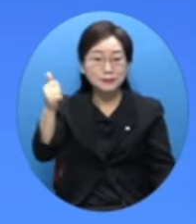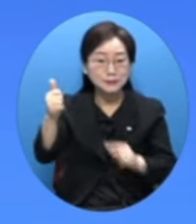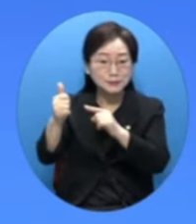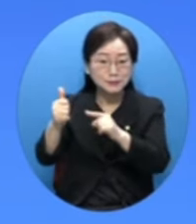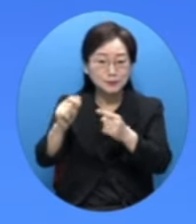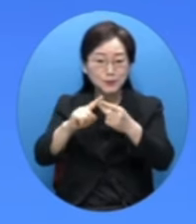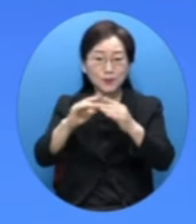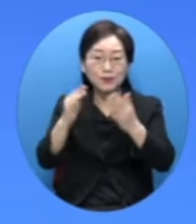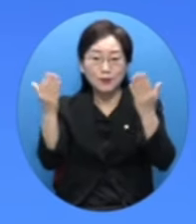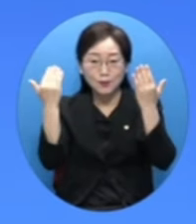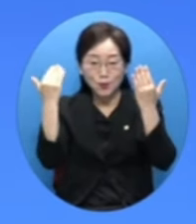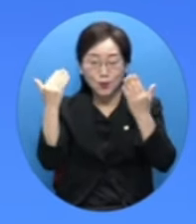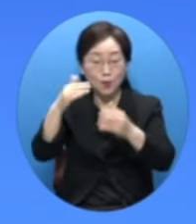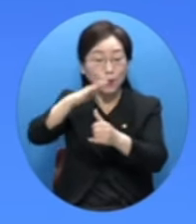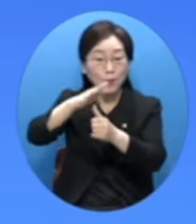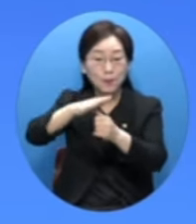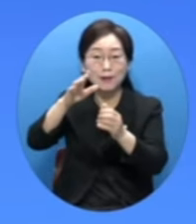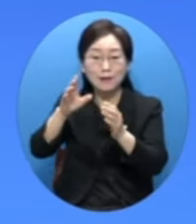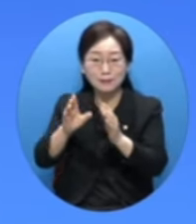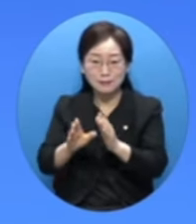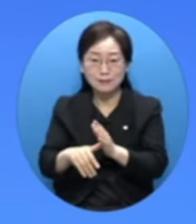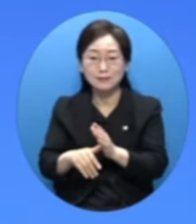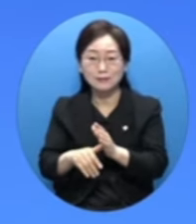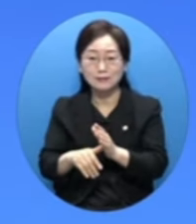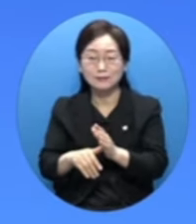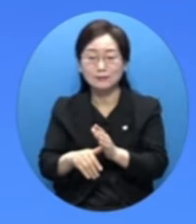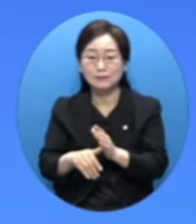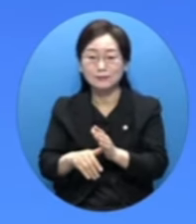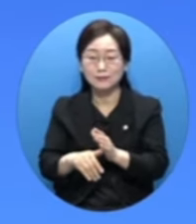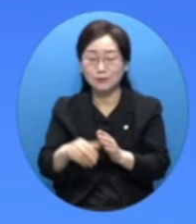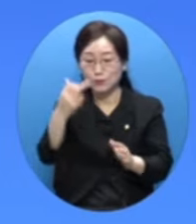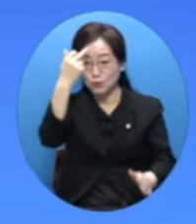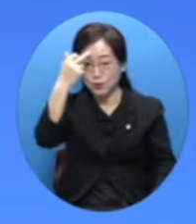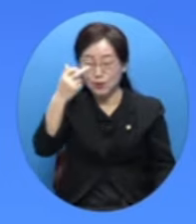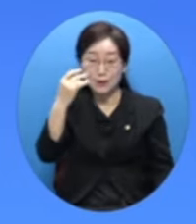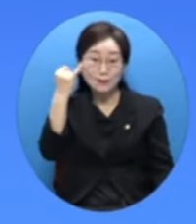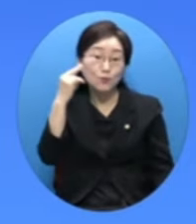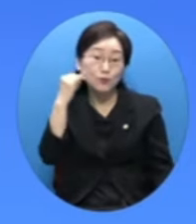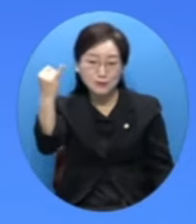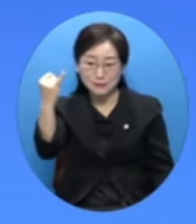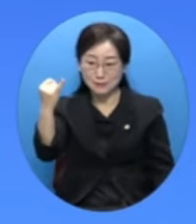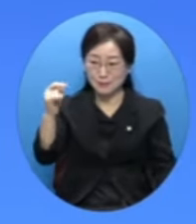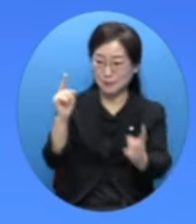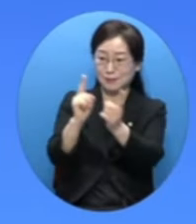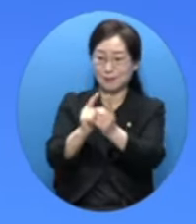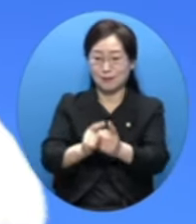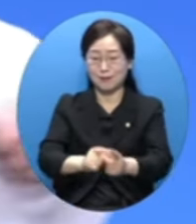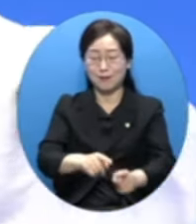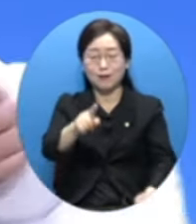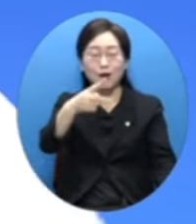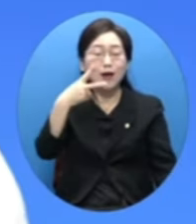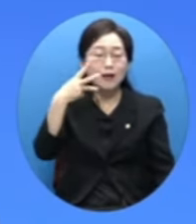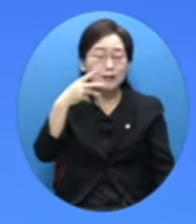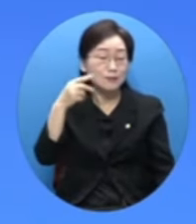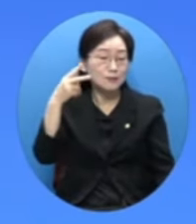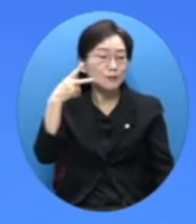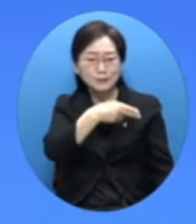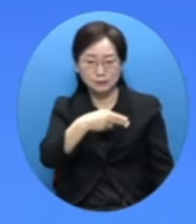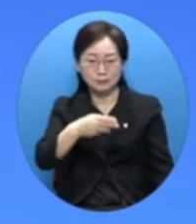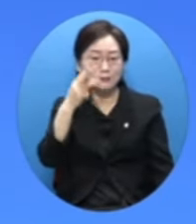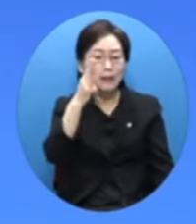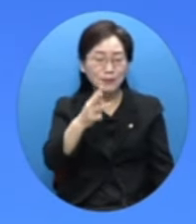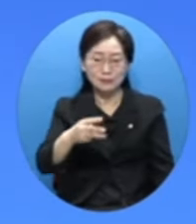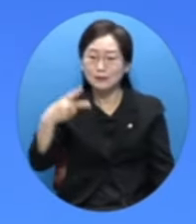교회학교 시절에 다닐 때 우리 최수실 목사님 뵙기만 하면 3일 금식, 이틀 금식